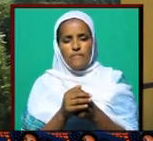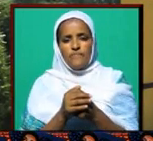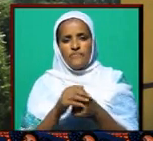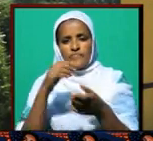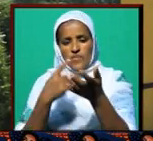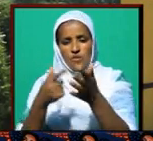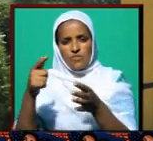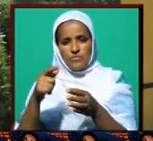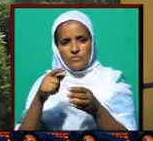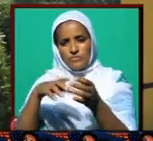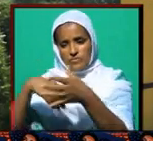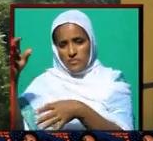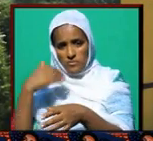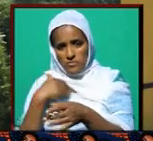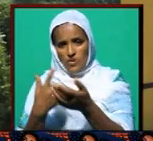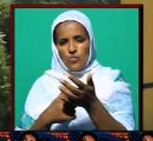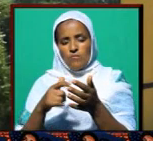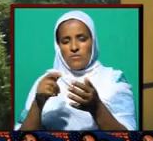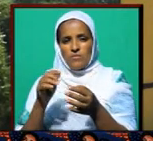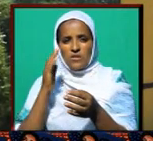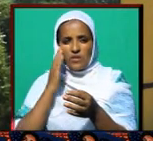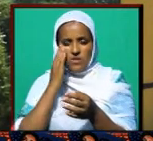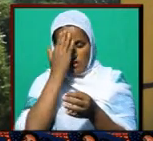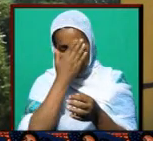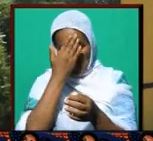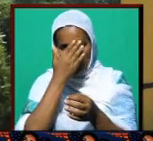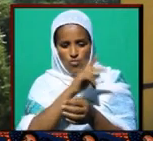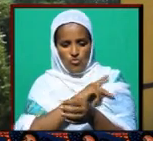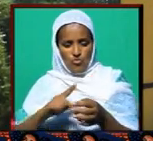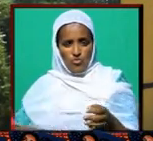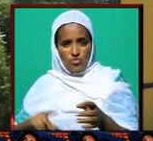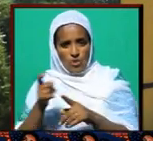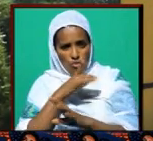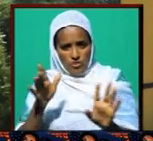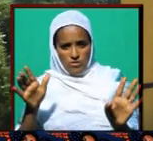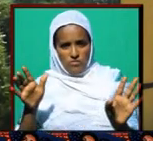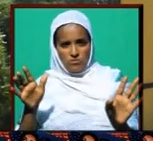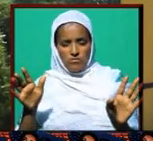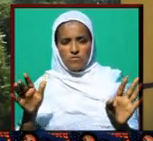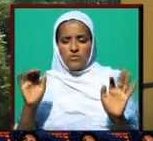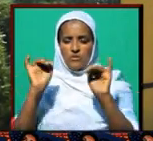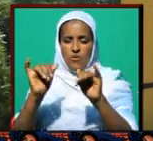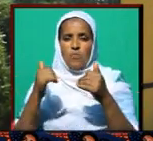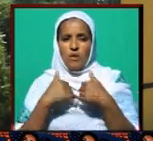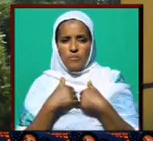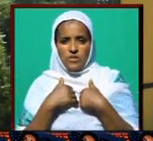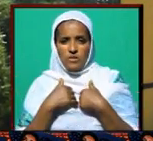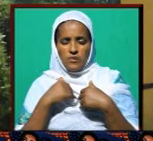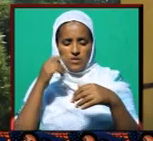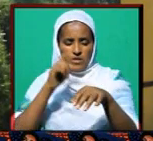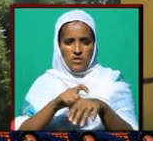በእውነት ገና በእንትን ሳለ በሽፍትነት ሳለ ወይም ተቀብቶ ሳይነግስ ሳውል